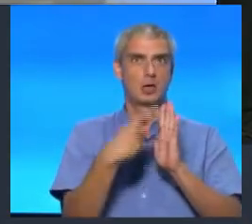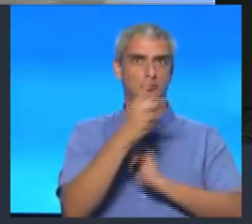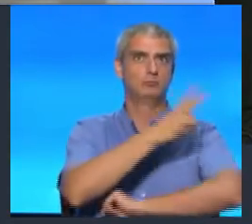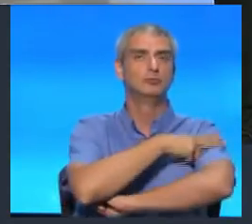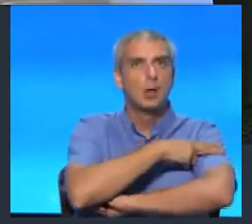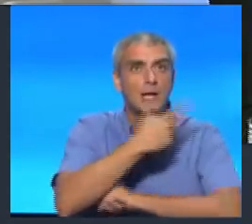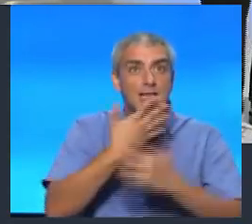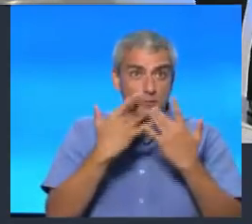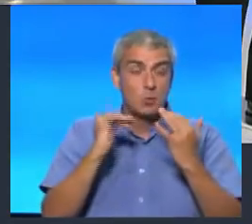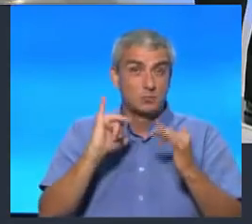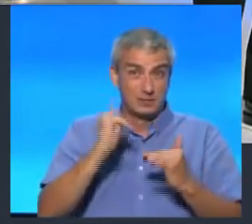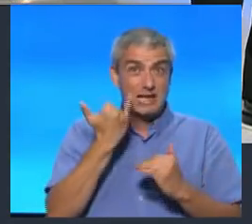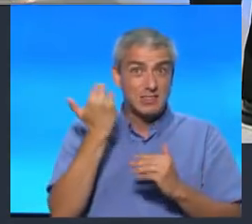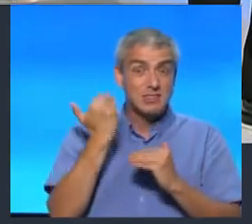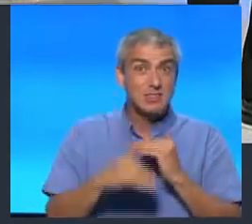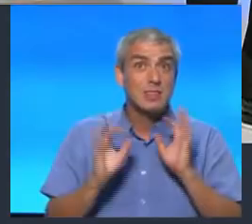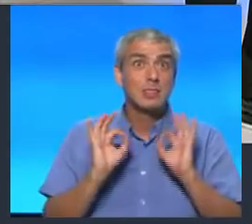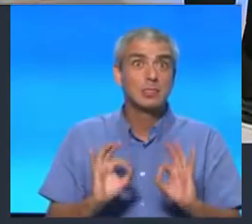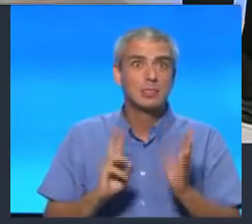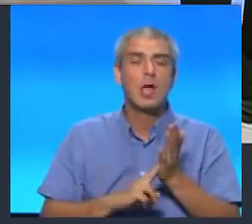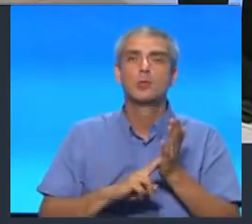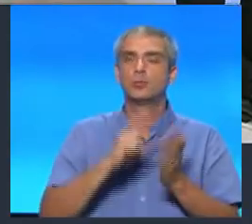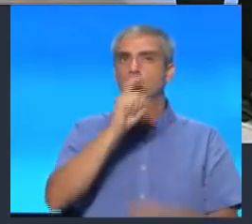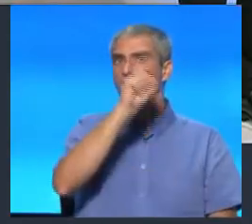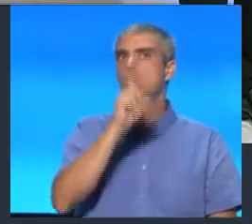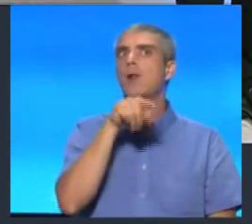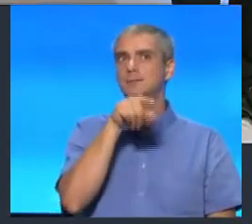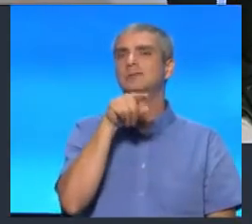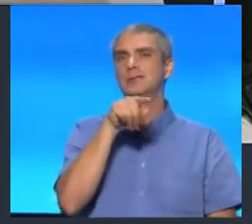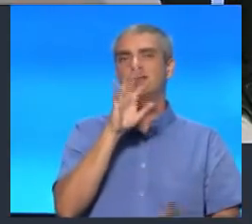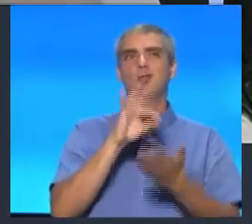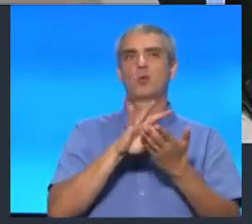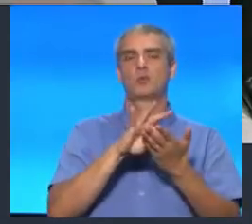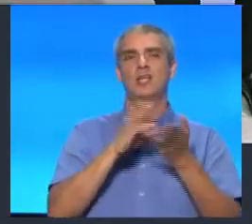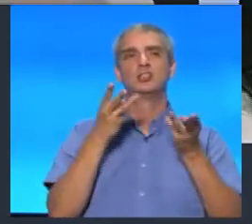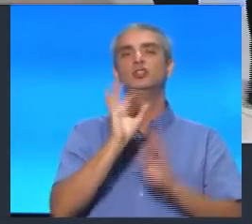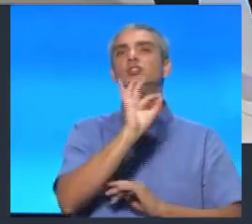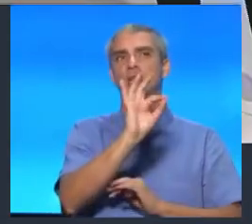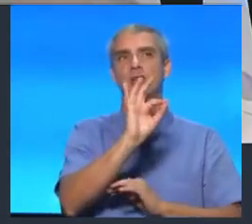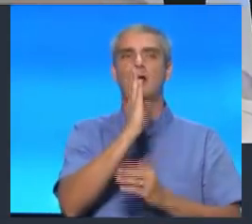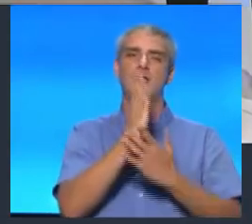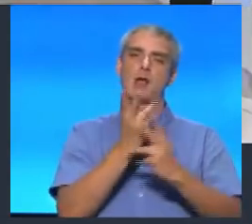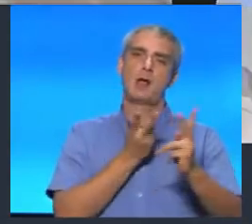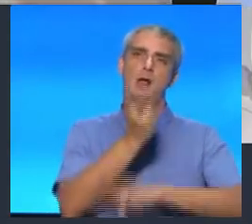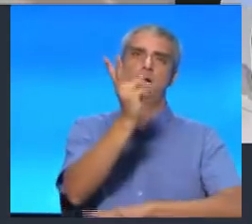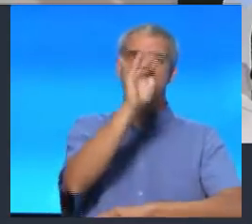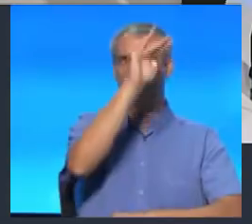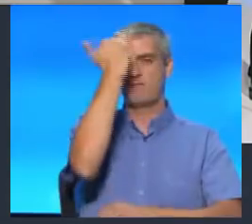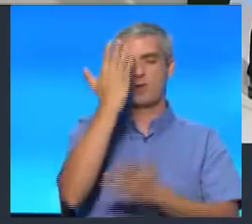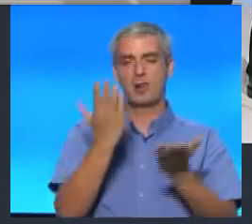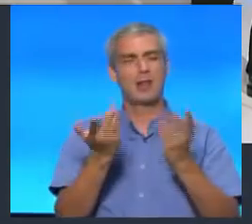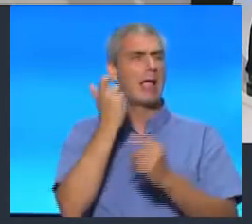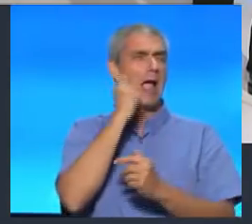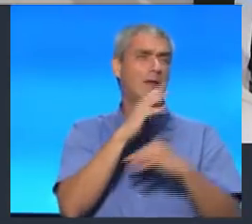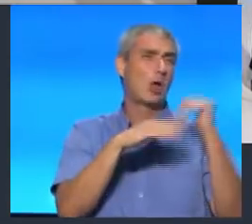התבררו בסופו של דבר כי נכונים, ייתכן מאוד שזאת תהיה הנקודה שבה שיטת רמי לוי חצתה את הגבול הדק שבין סתם עבירות